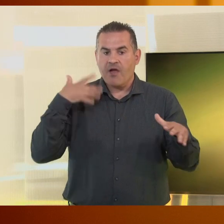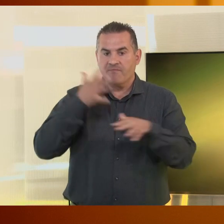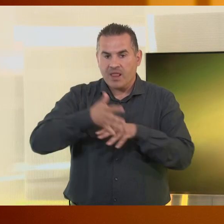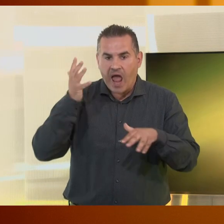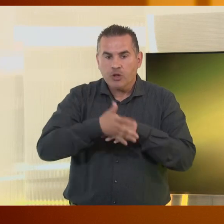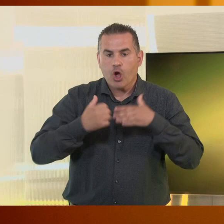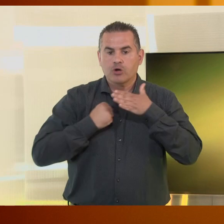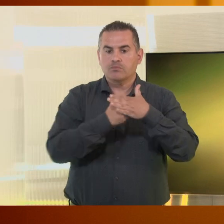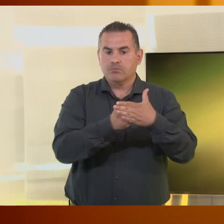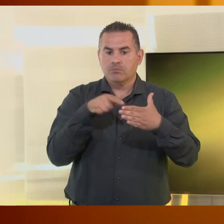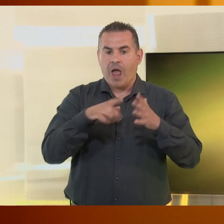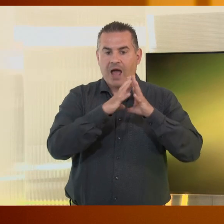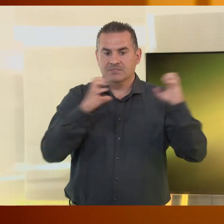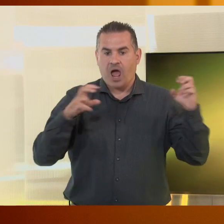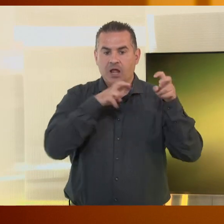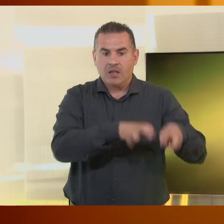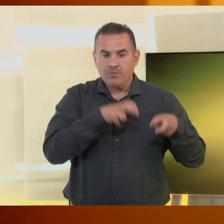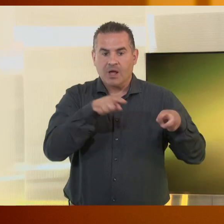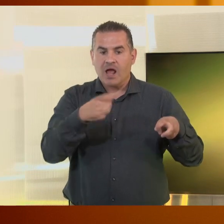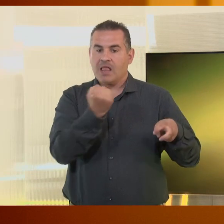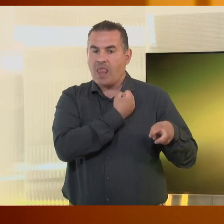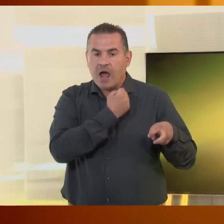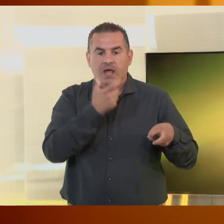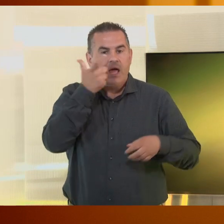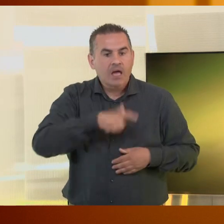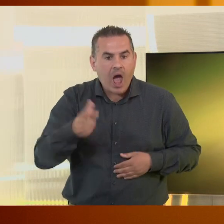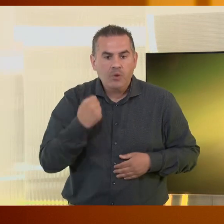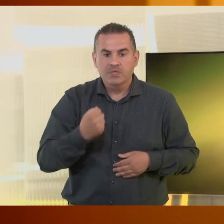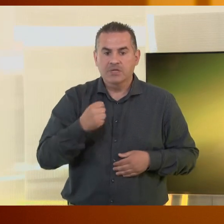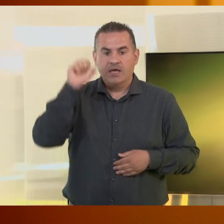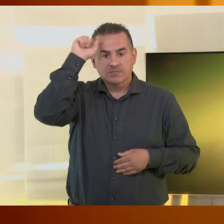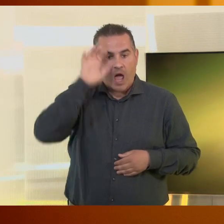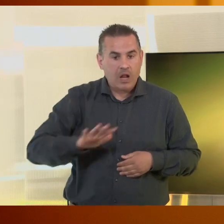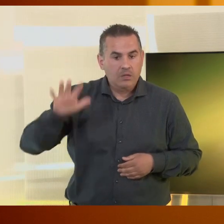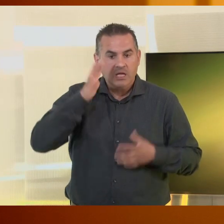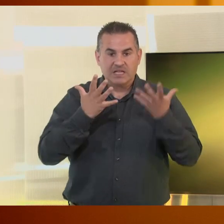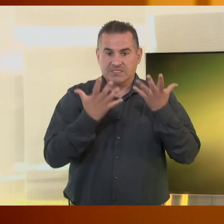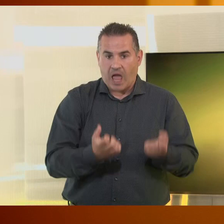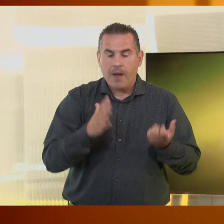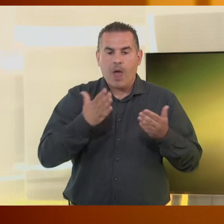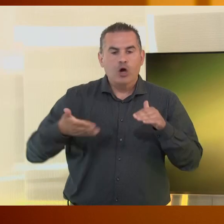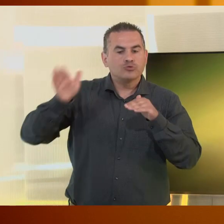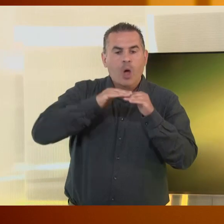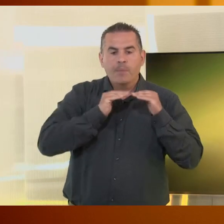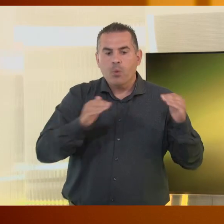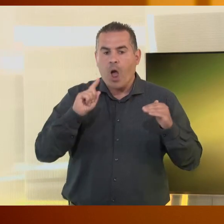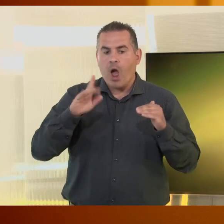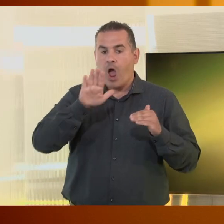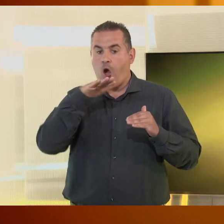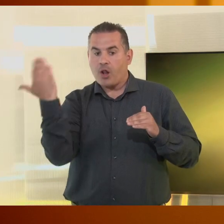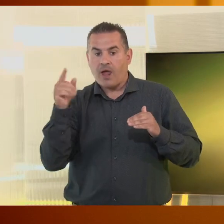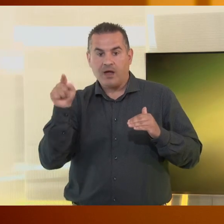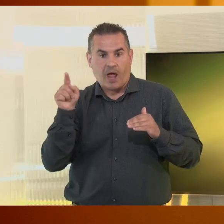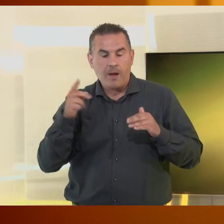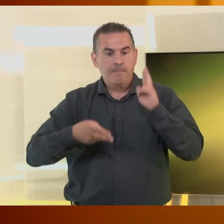aziende agricole colpite dalla siccità in tutta l'isola, con particolare gravità nella Sardegna orientale. Nel corso del vertice l'assessore Satta